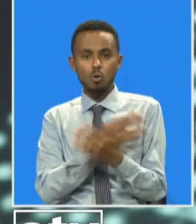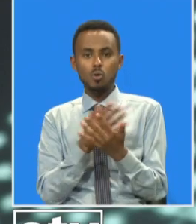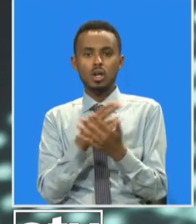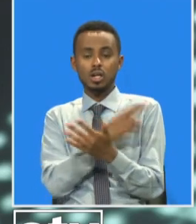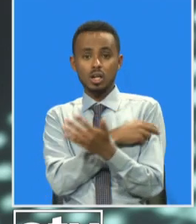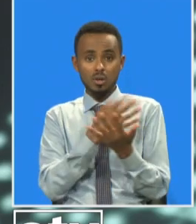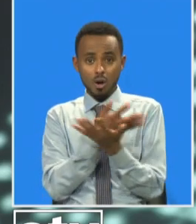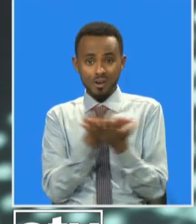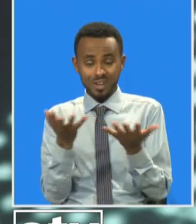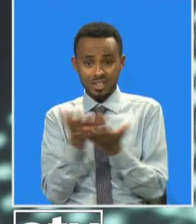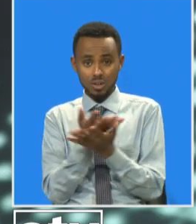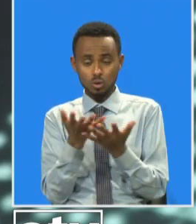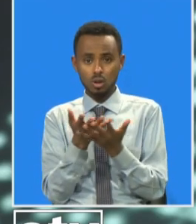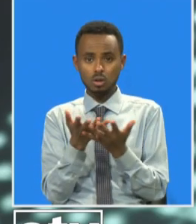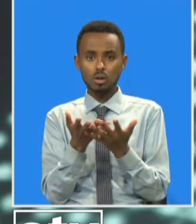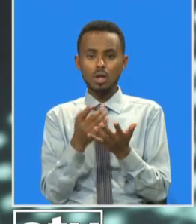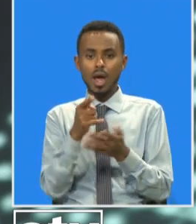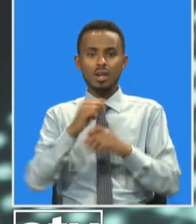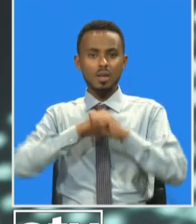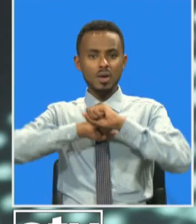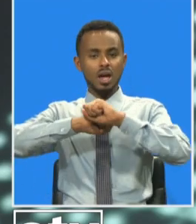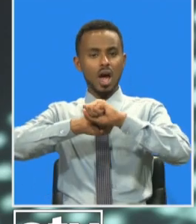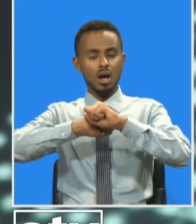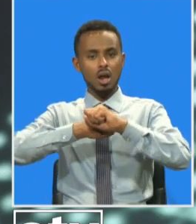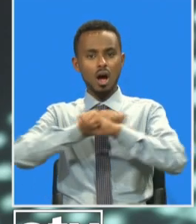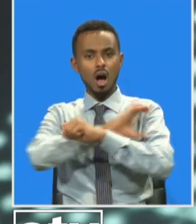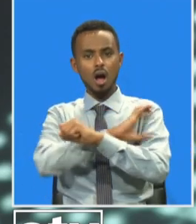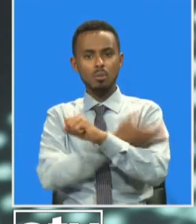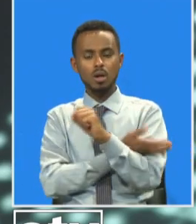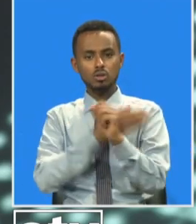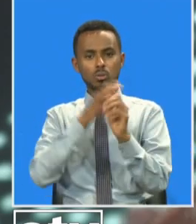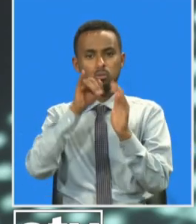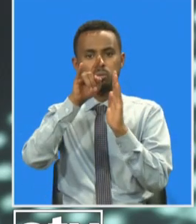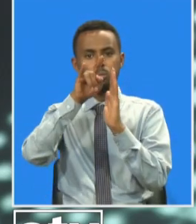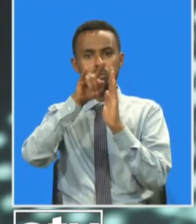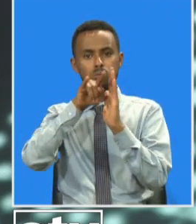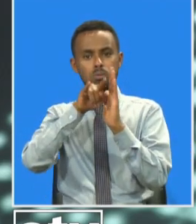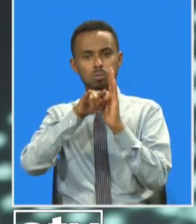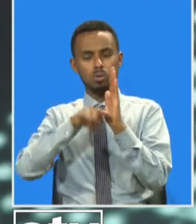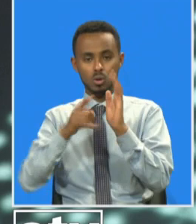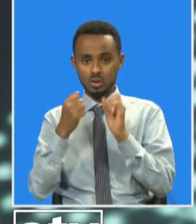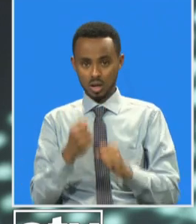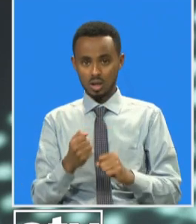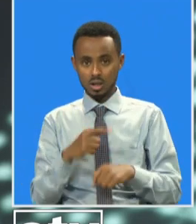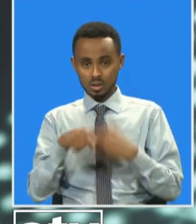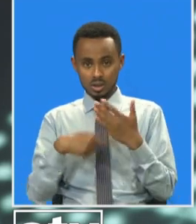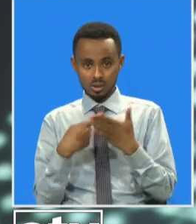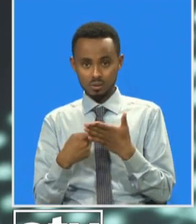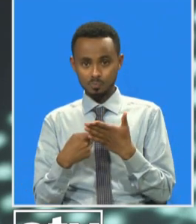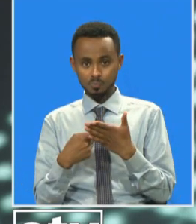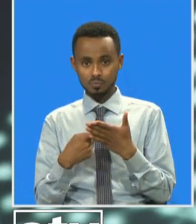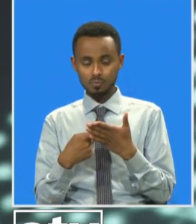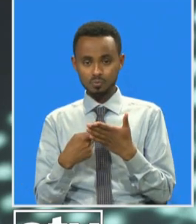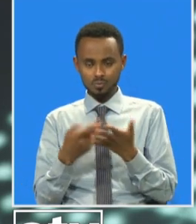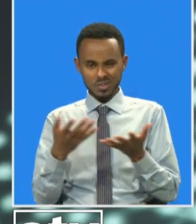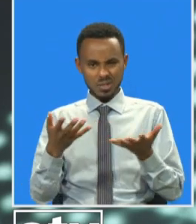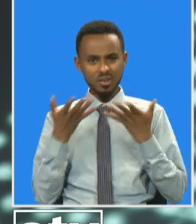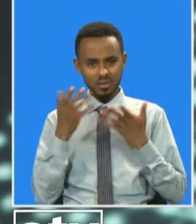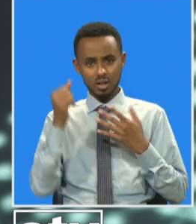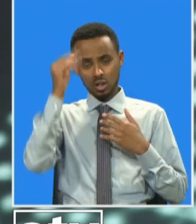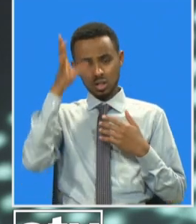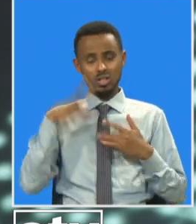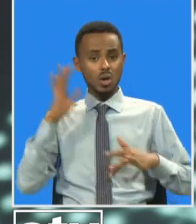የህክምናው ፋሲሊቲዎቻችን ያን መመከት አቅማቸው ያን ያህል ላይሆን ይችላል እዚህኛ የምንፈልገው